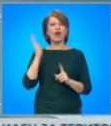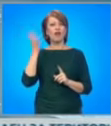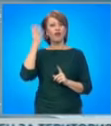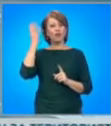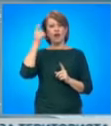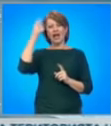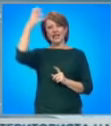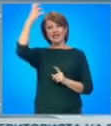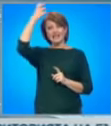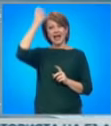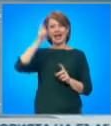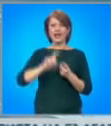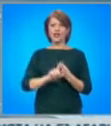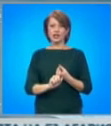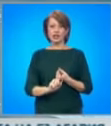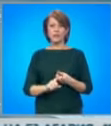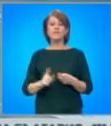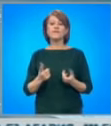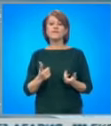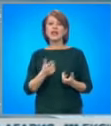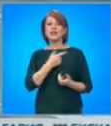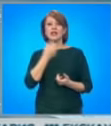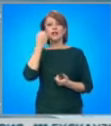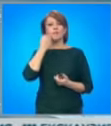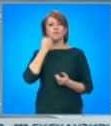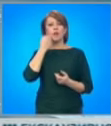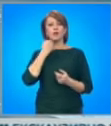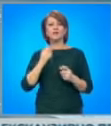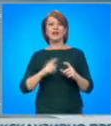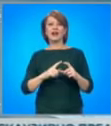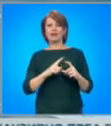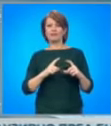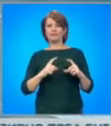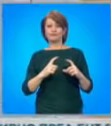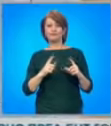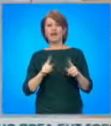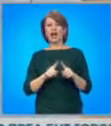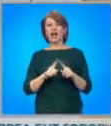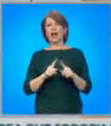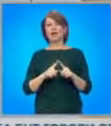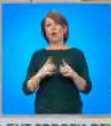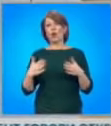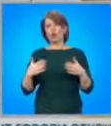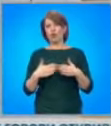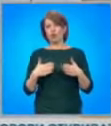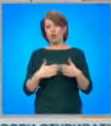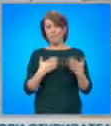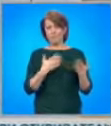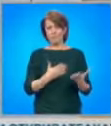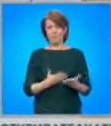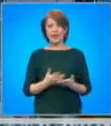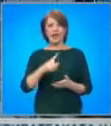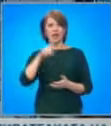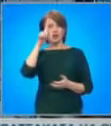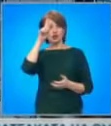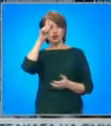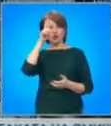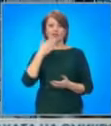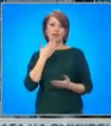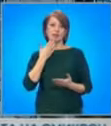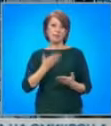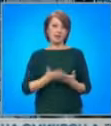Киро. Дълги години семейството му ползваше сградата като свой дом, сега тя се продава с част от обзавеждането. В София се